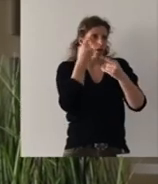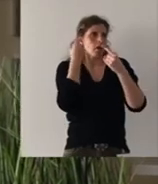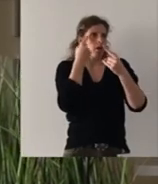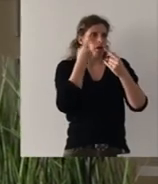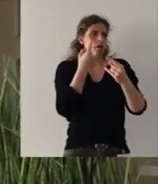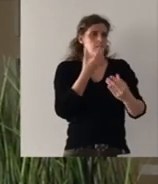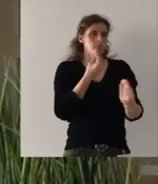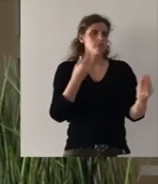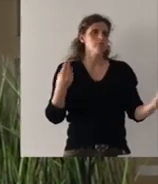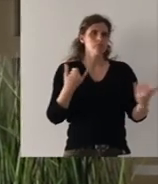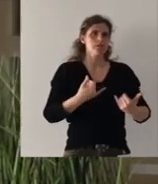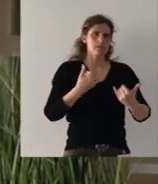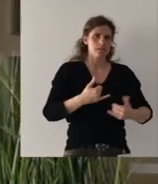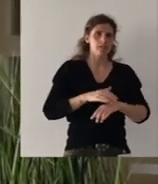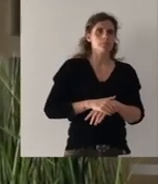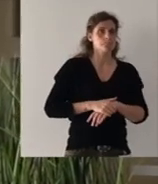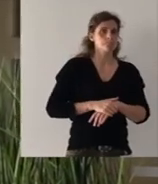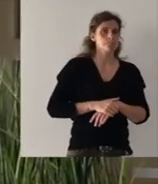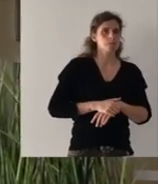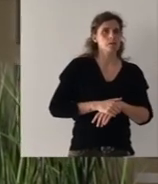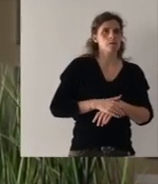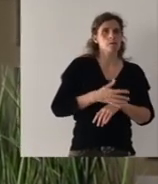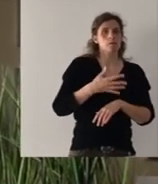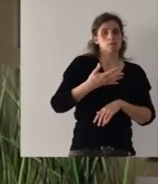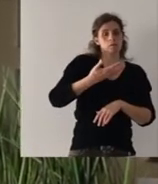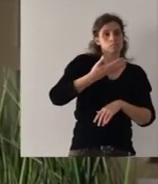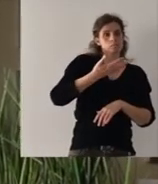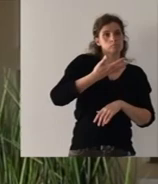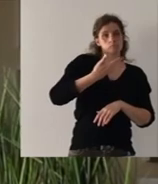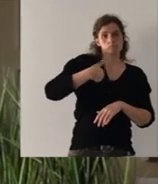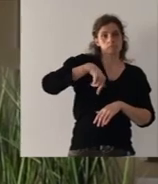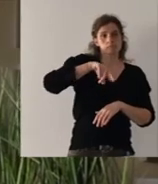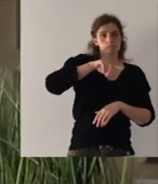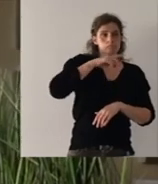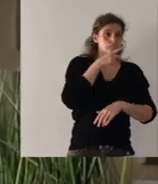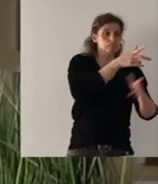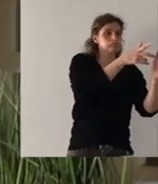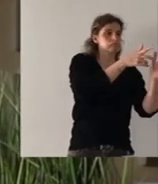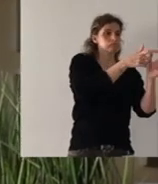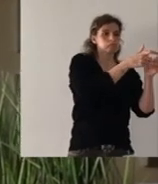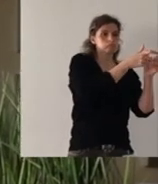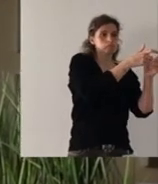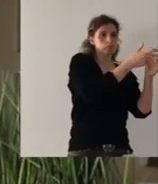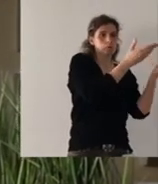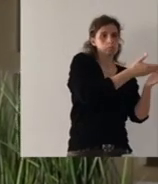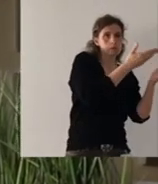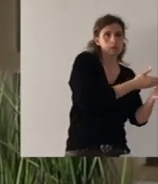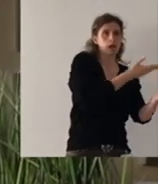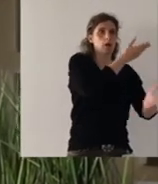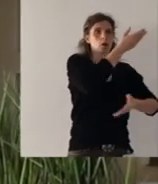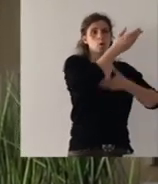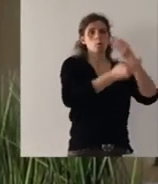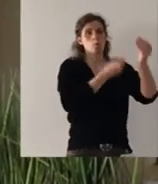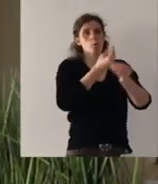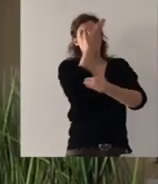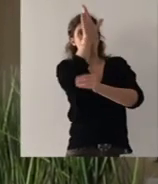de la population sourde du territoire et puisqu'il n'y a pas eu de prise de position